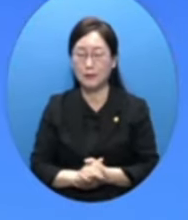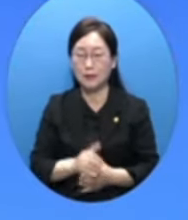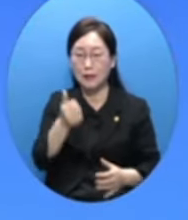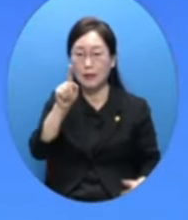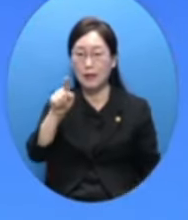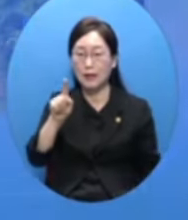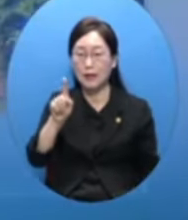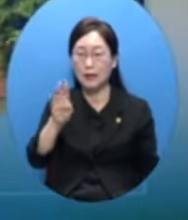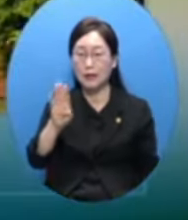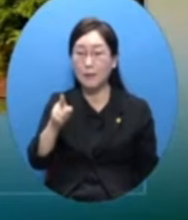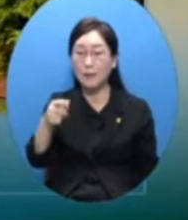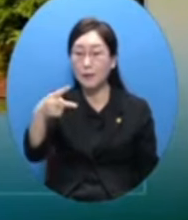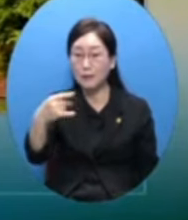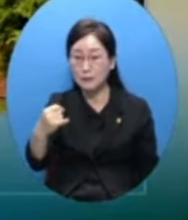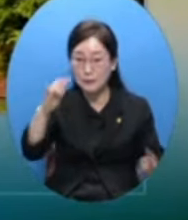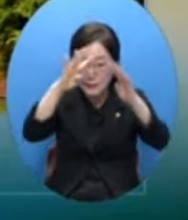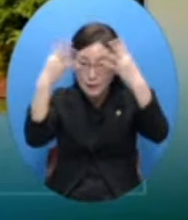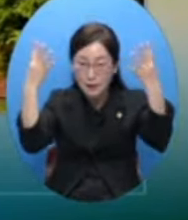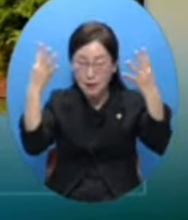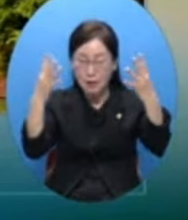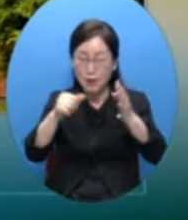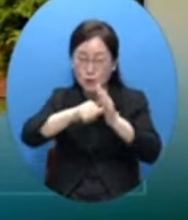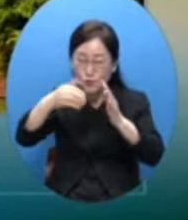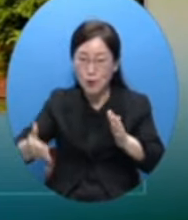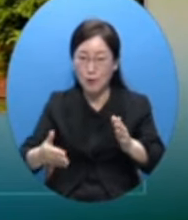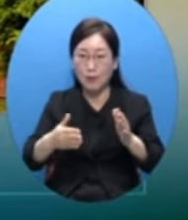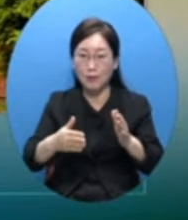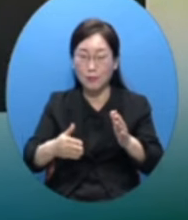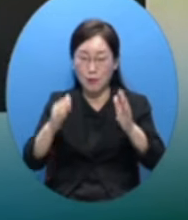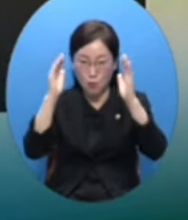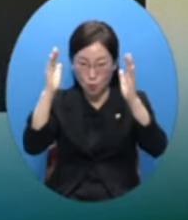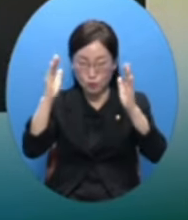하버드대학교의 세계적인 석학 하비 콕스 교수가 말하기를